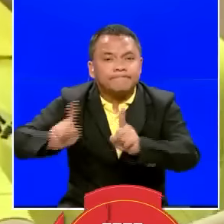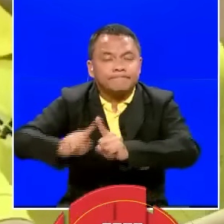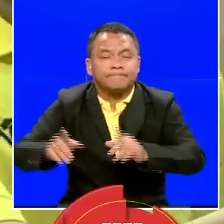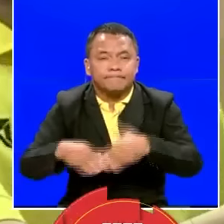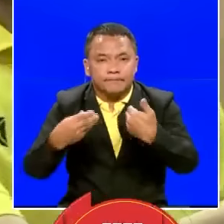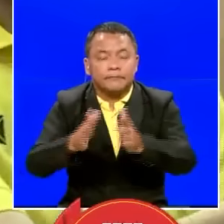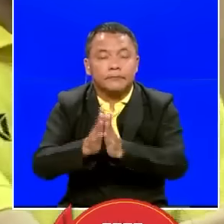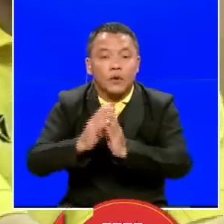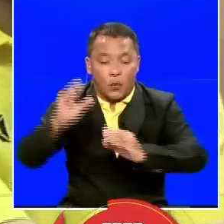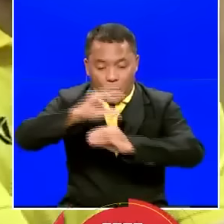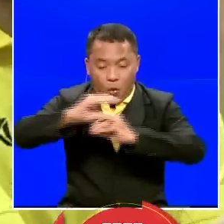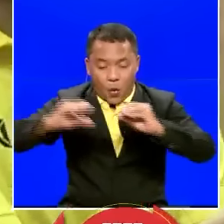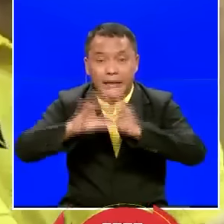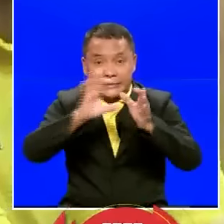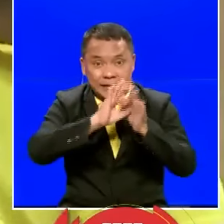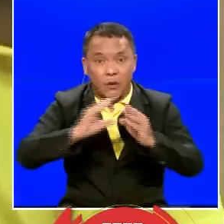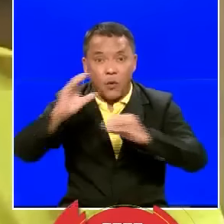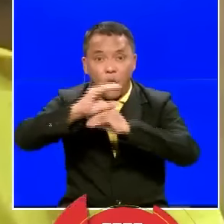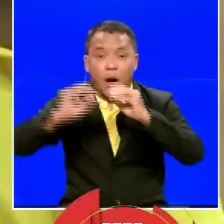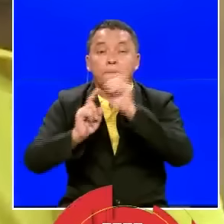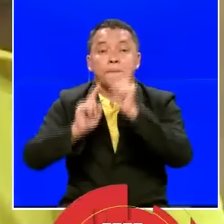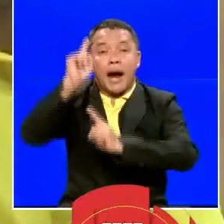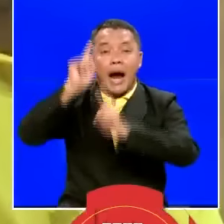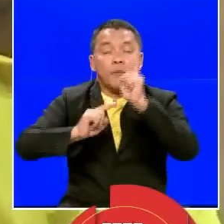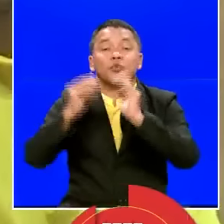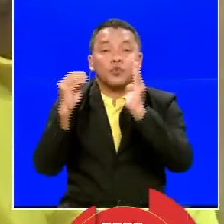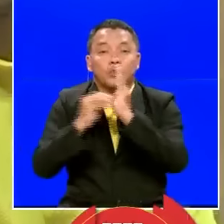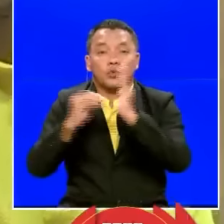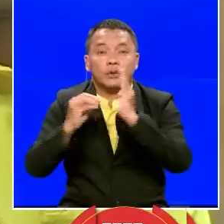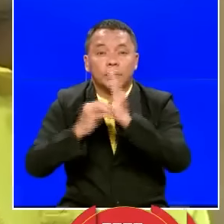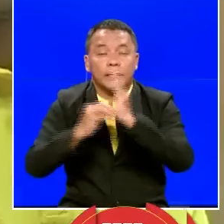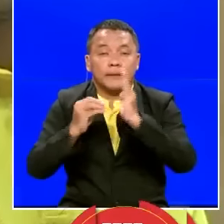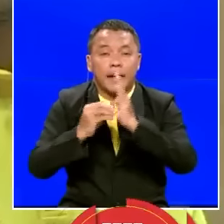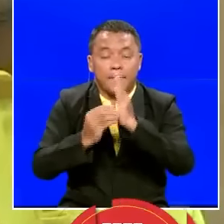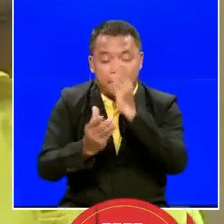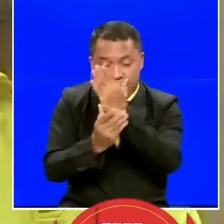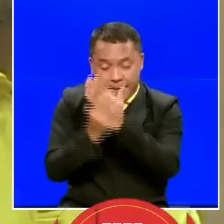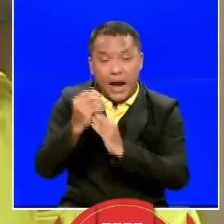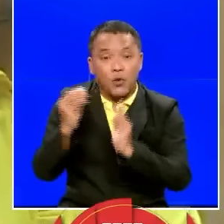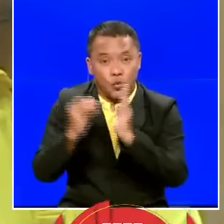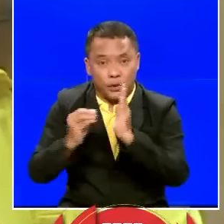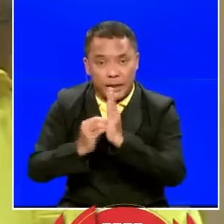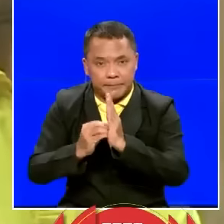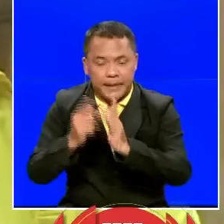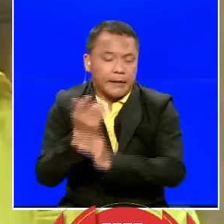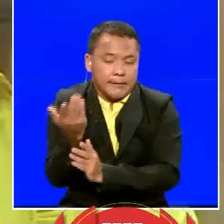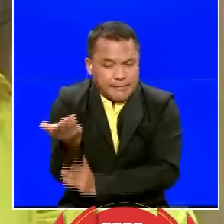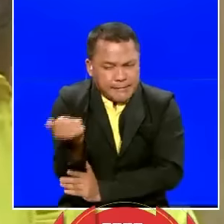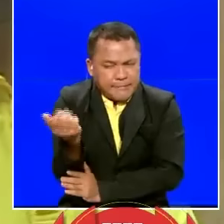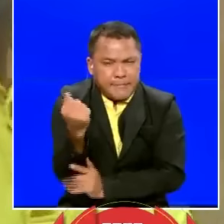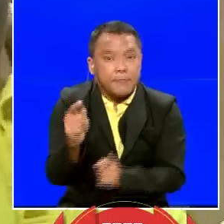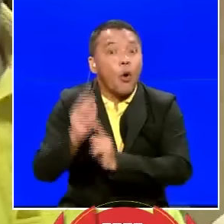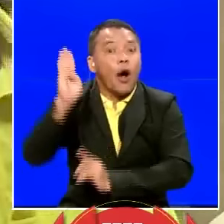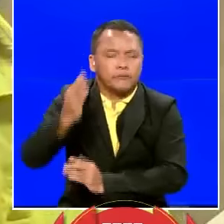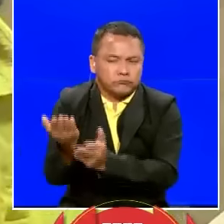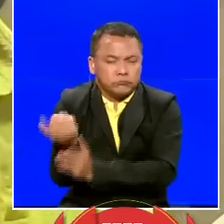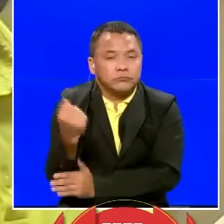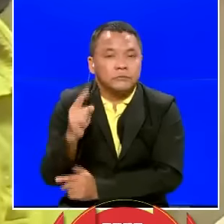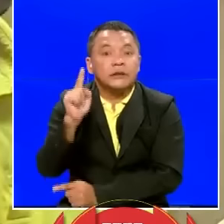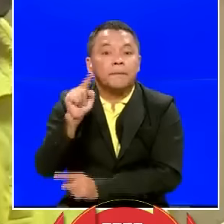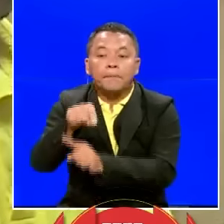แล้วพอมีโครงการที่เกี่ยวกับโครงการประมูลงานของกทมที่เกี่ยวกับสภากรุงเทพมหานครก็จะไปเรียกรับเงินผู้ประกอบการ